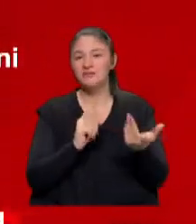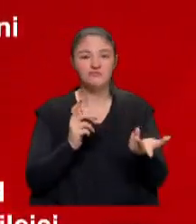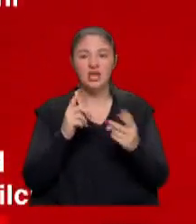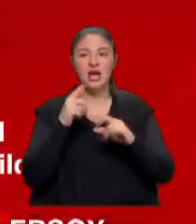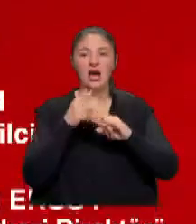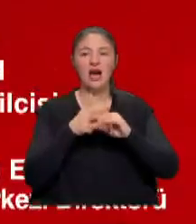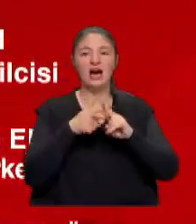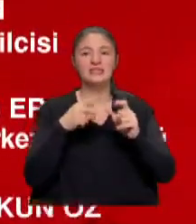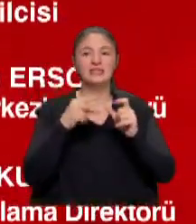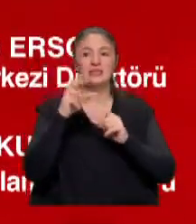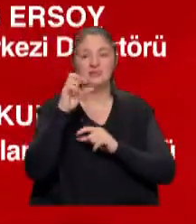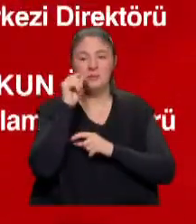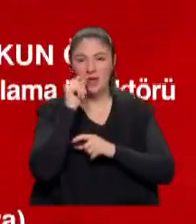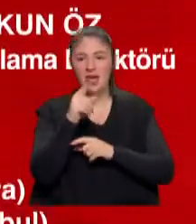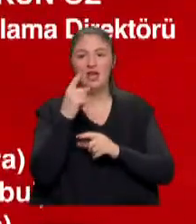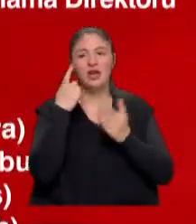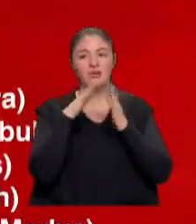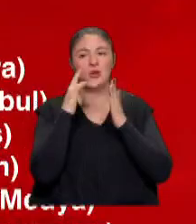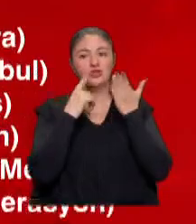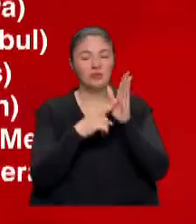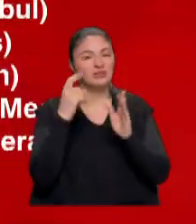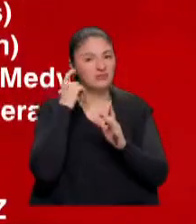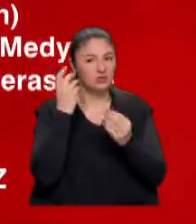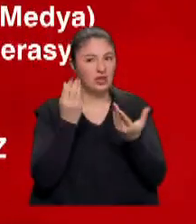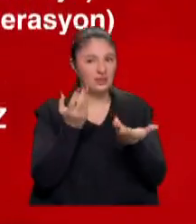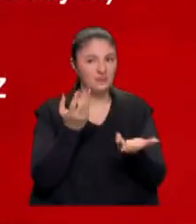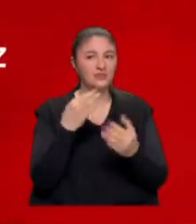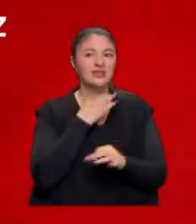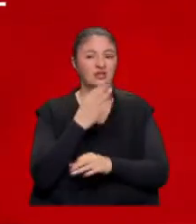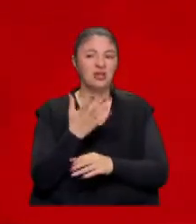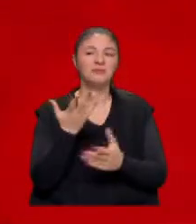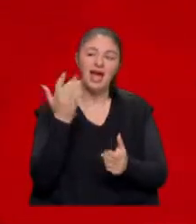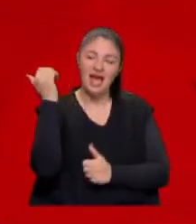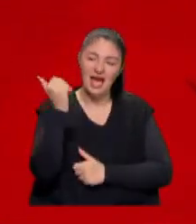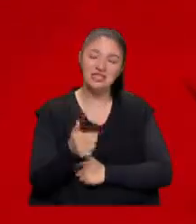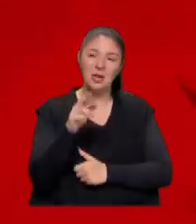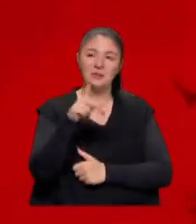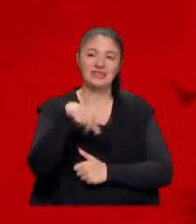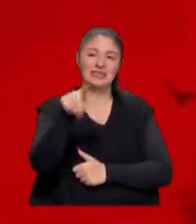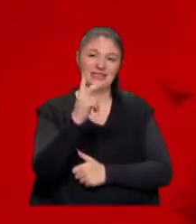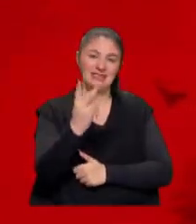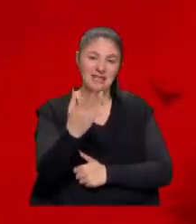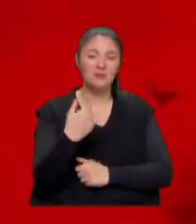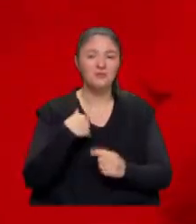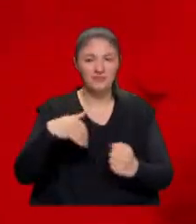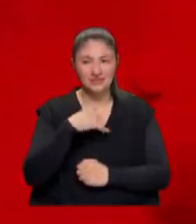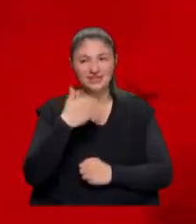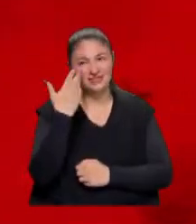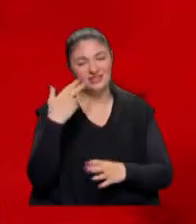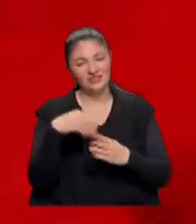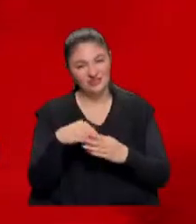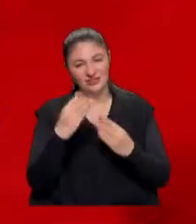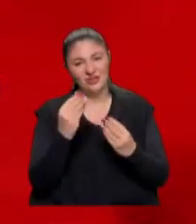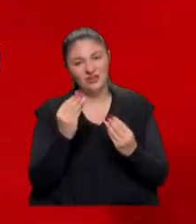Hasip Sarıgöz. Kitabımızda göstermiş, tanıtmış olalım. Teşekkürümüz her zamanki gibi sizlere. Bizi izlediğiniz